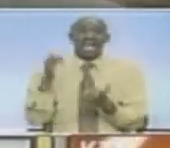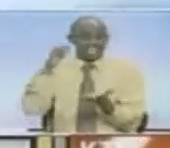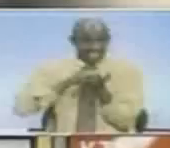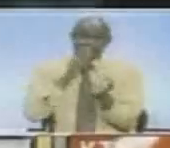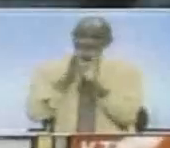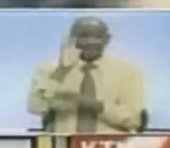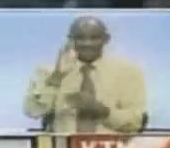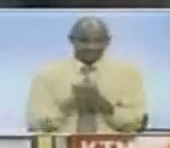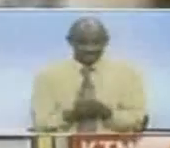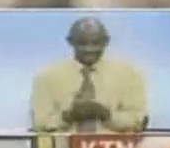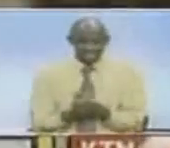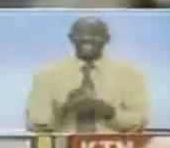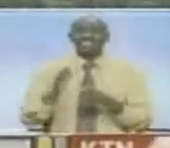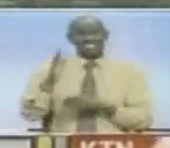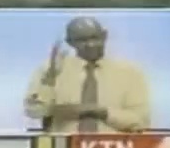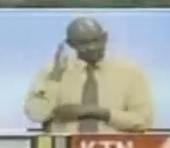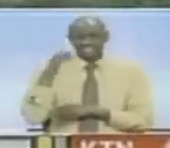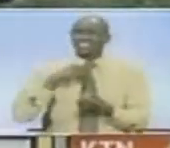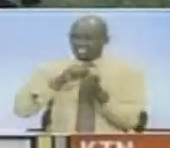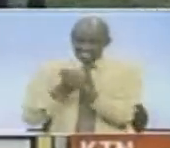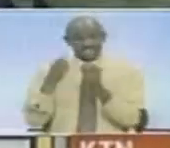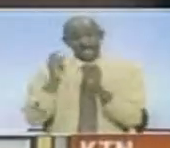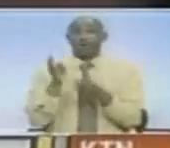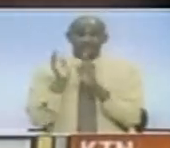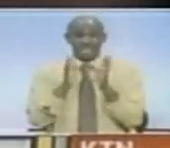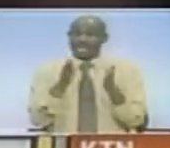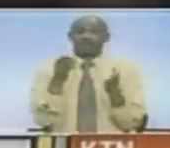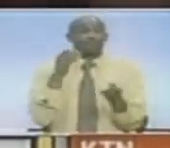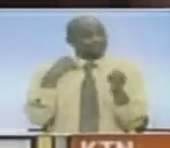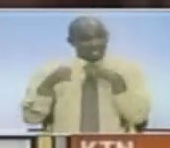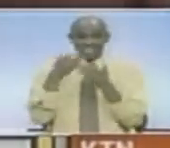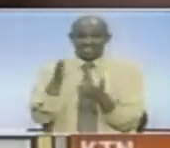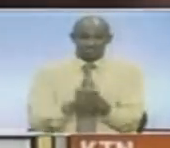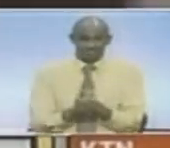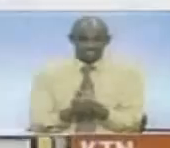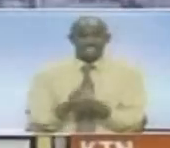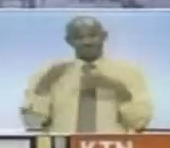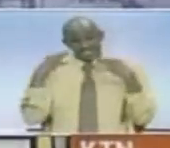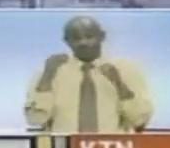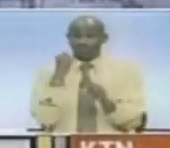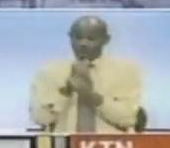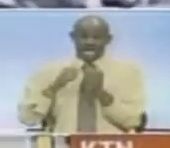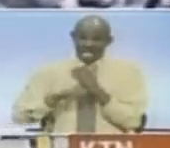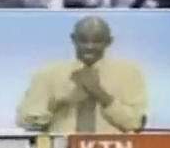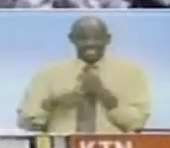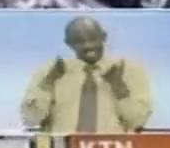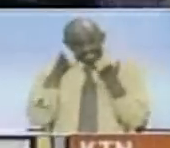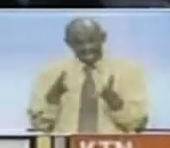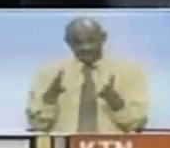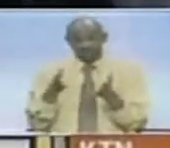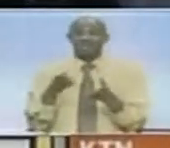strategies. Usalama umegeuzwa na kuwa mchezo wa tufe. Our freedom was hard won and now it is under